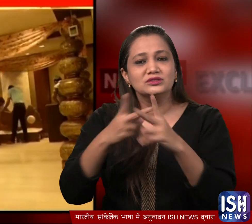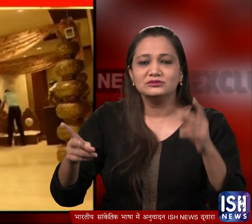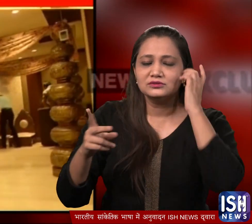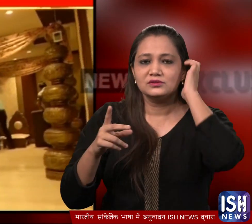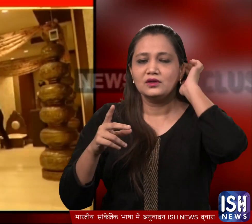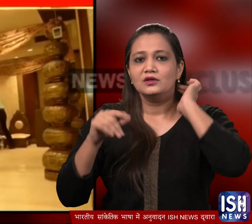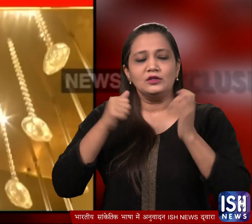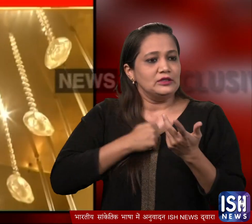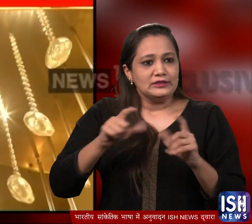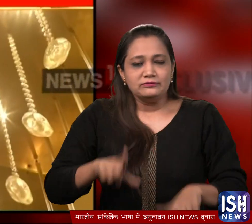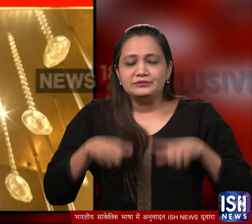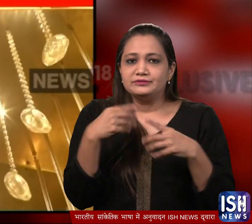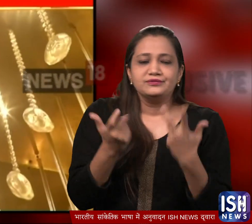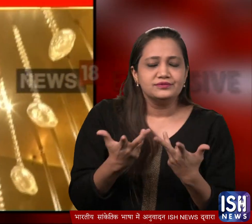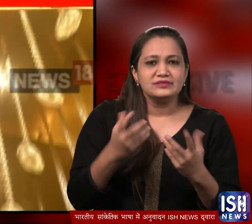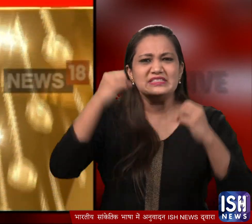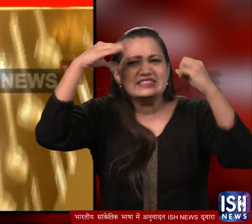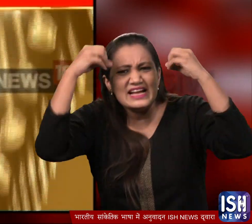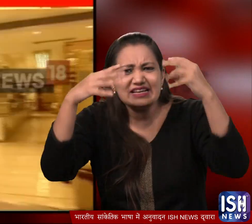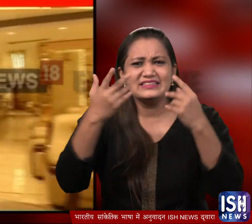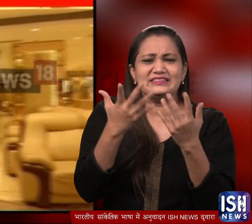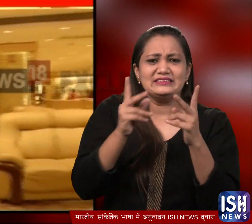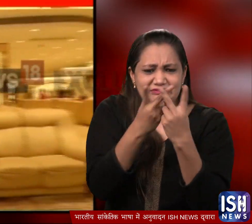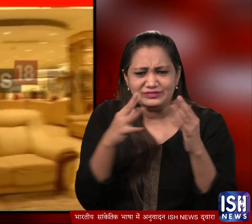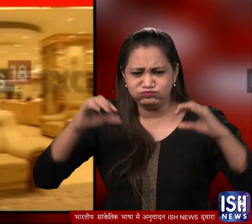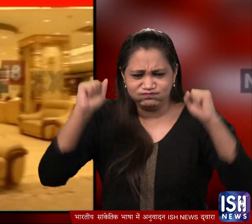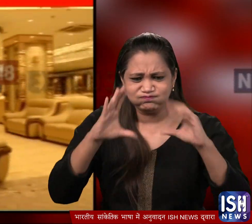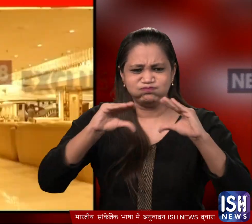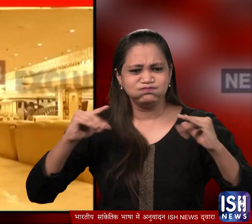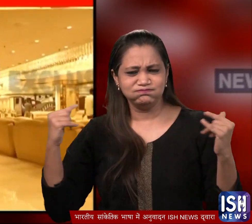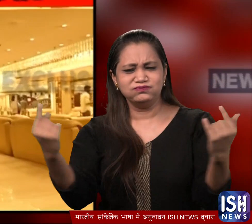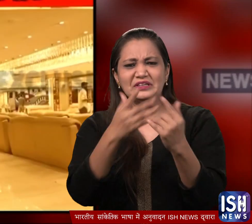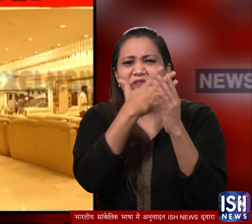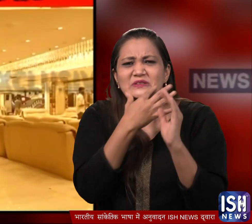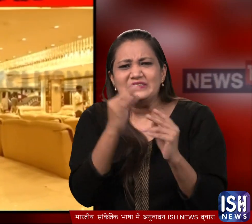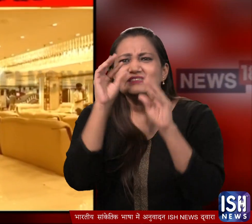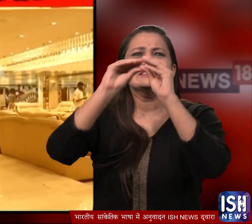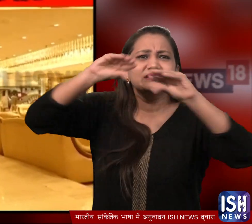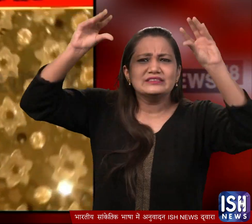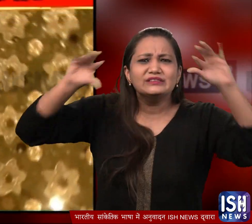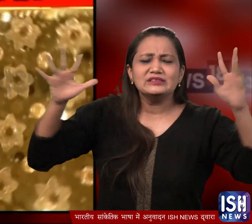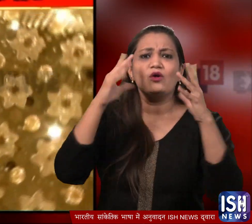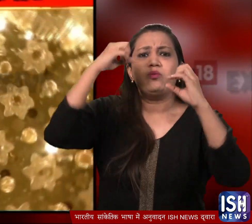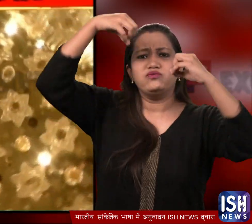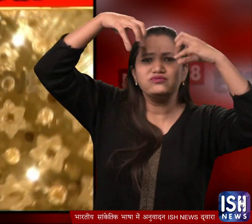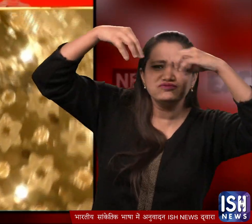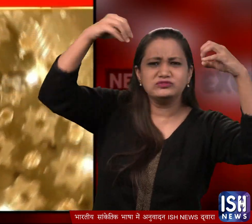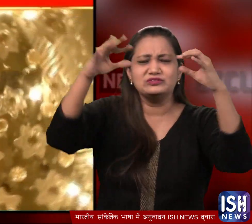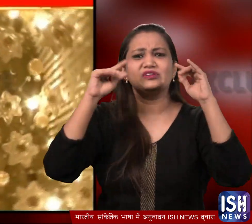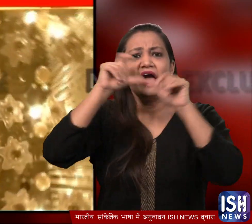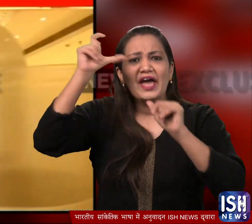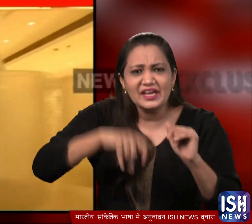वालों के सामने वजूद का संकट खड़ा है। जगमग लाइटें, तरतीब से सजे सोफे, करीने से की गई सजावट, महंगे